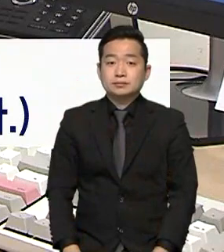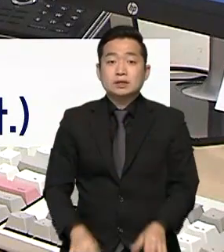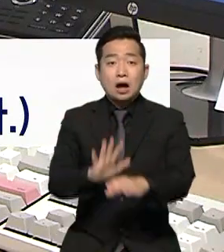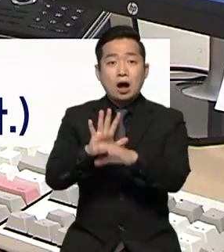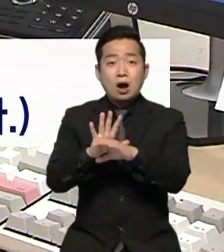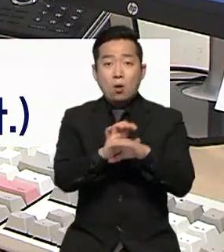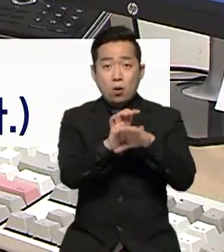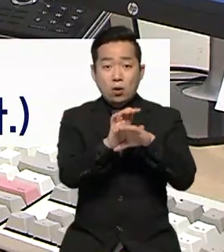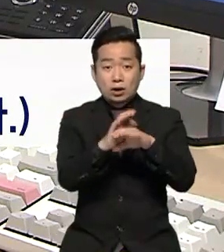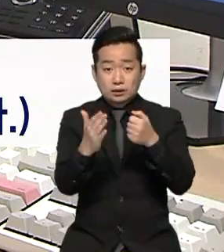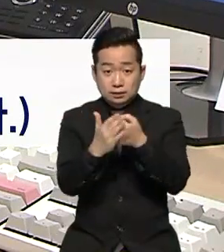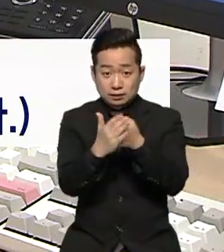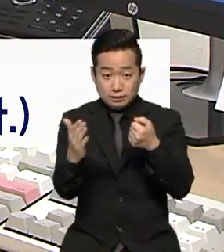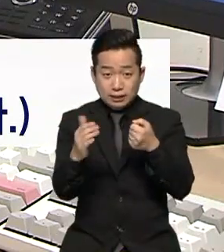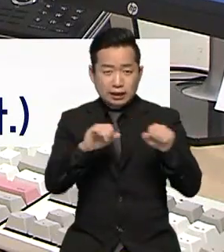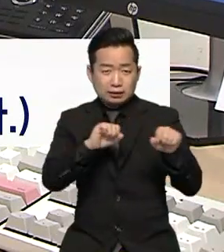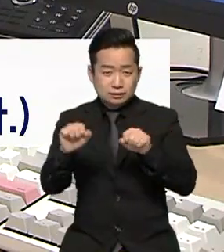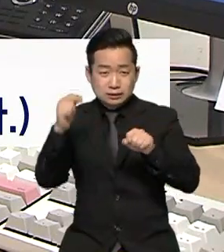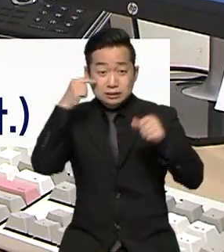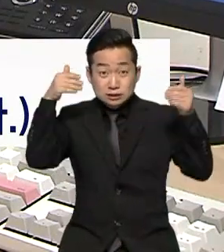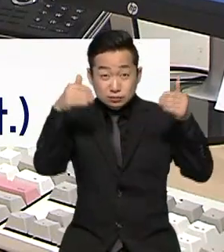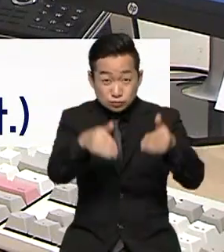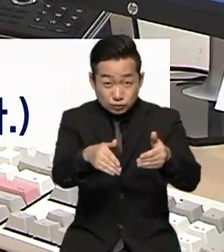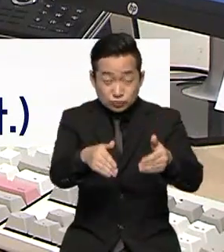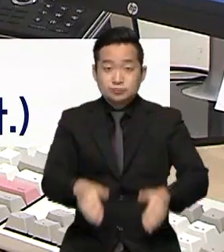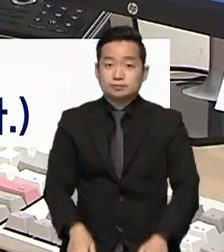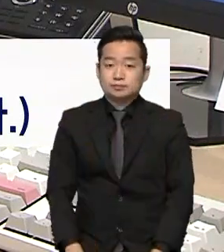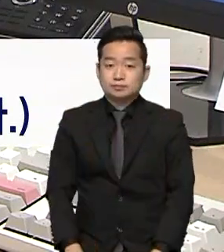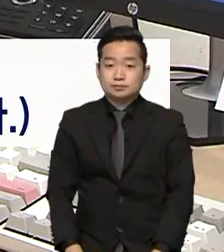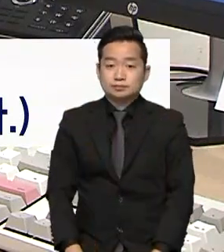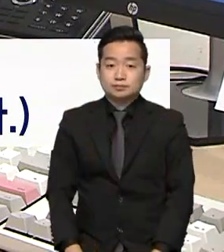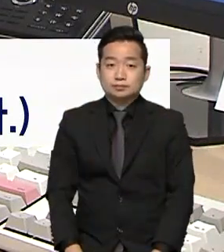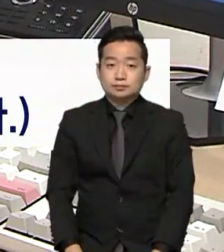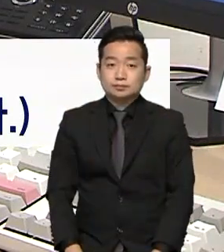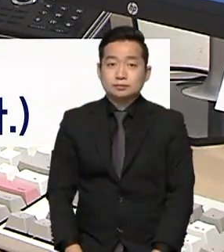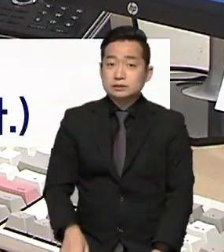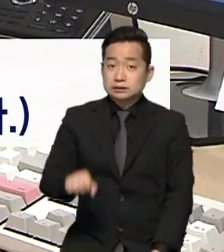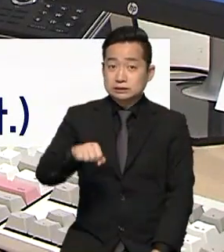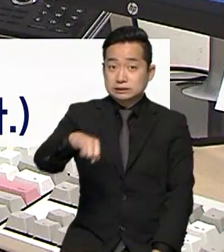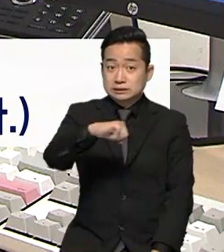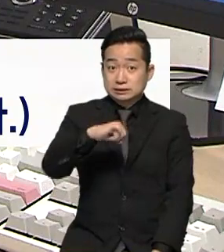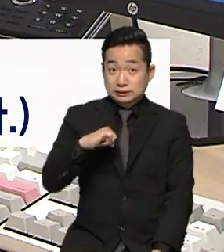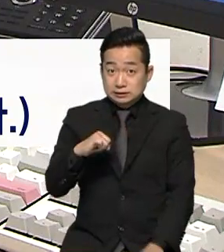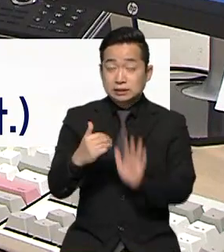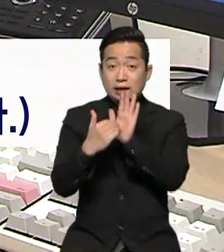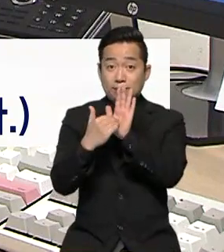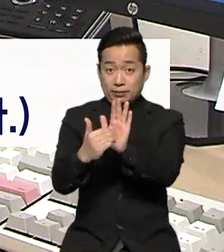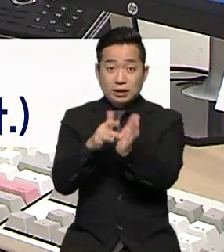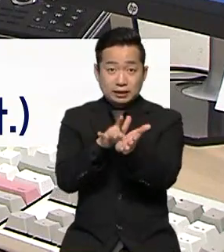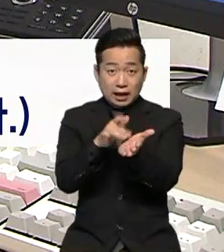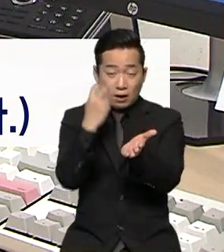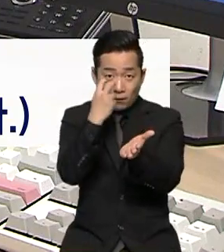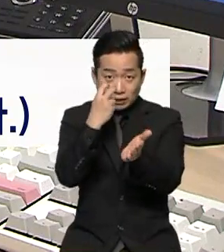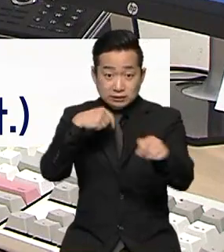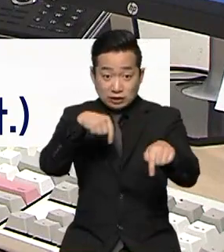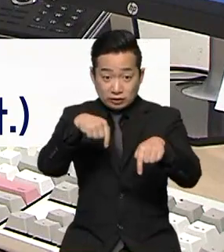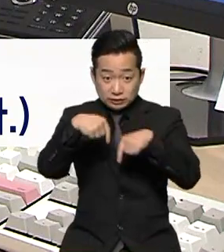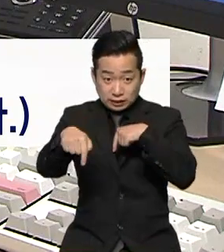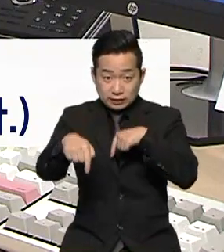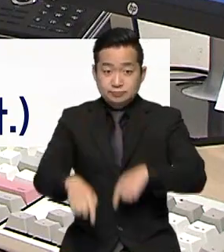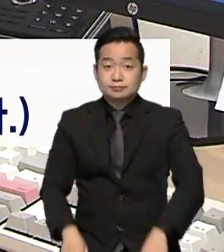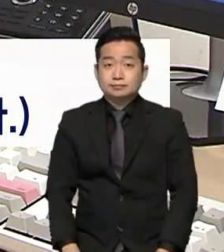코로나에 대해서 대응이 집중되다 보니까 항생제 관리 정책 또는 가재내